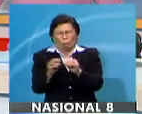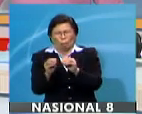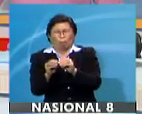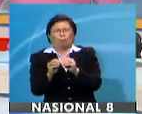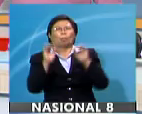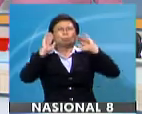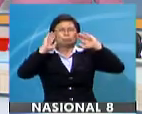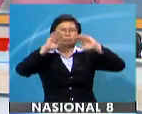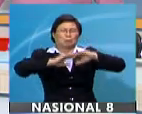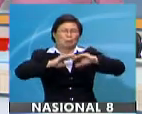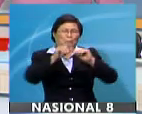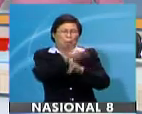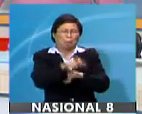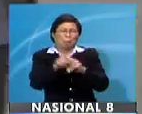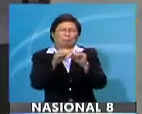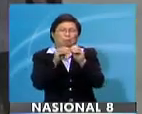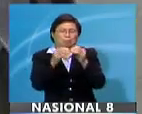meningkat.